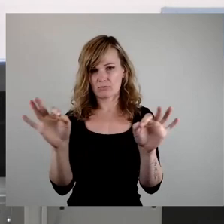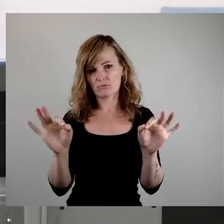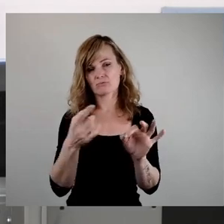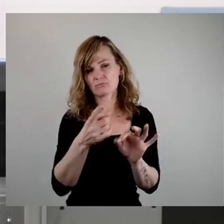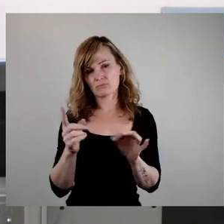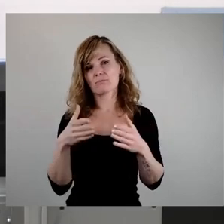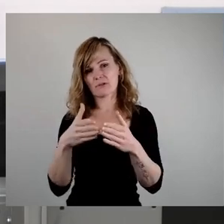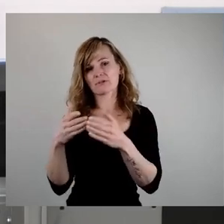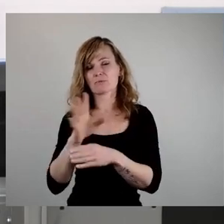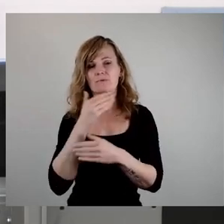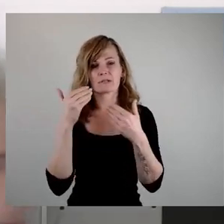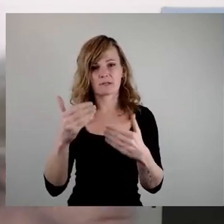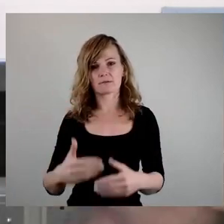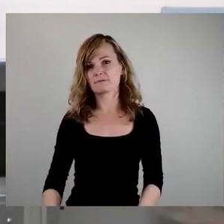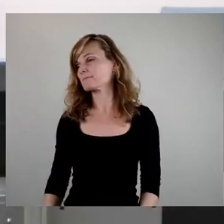Fraktionen. Vielen Dank.